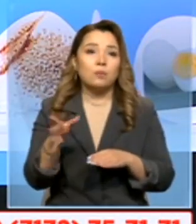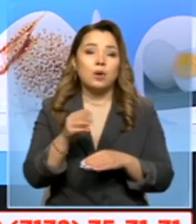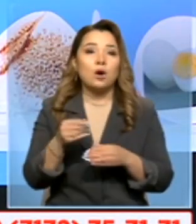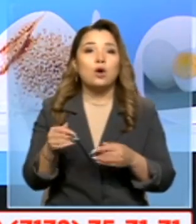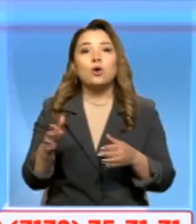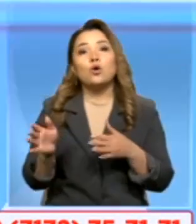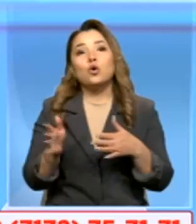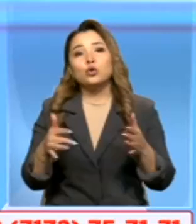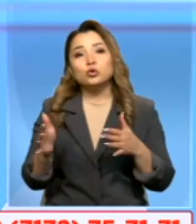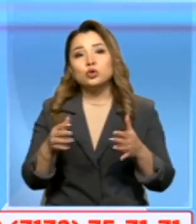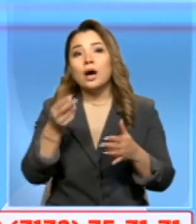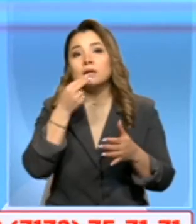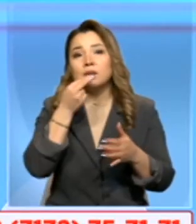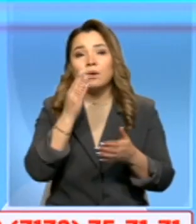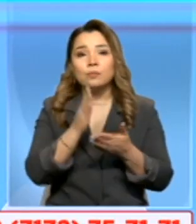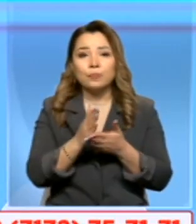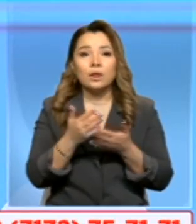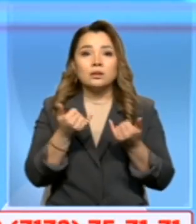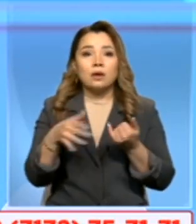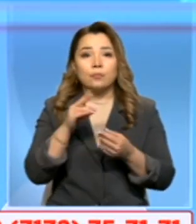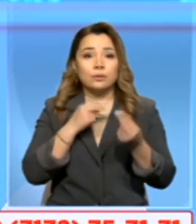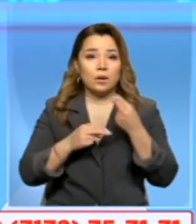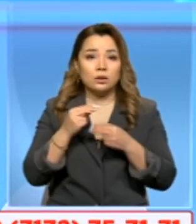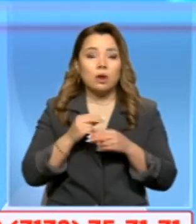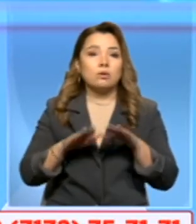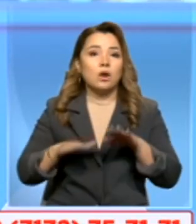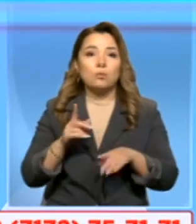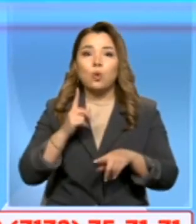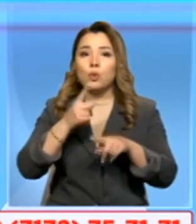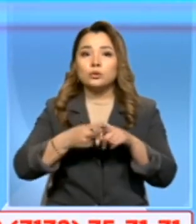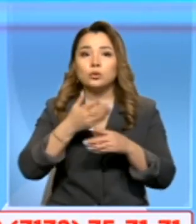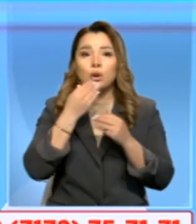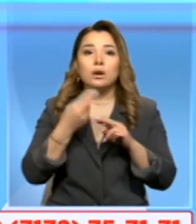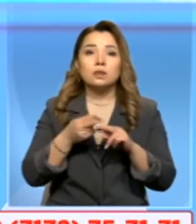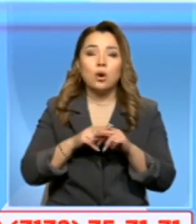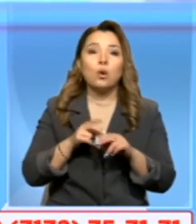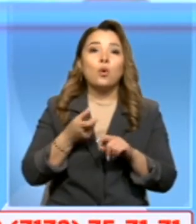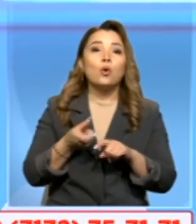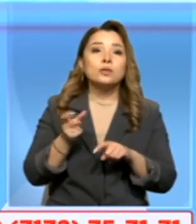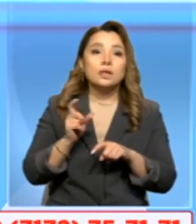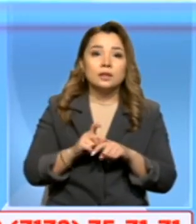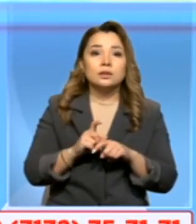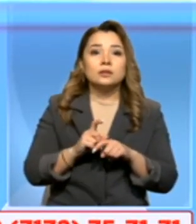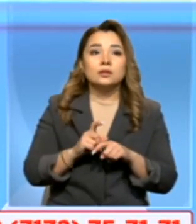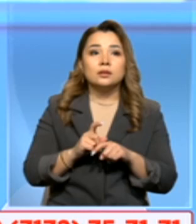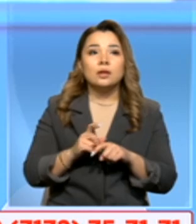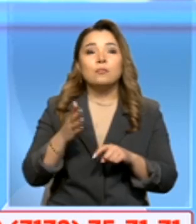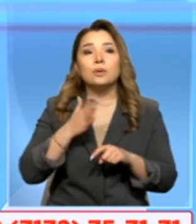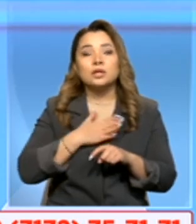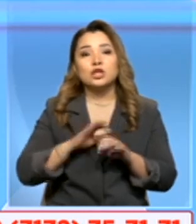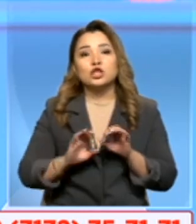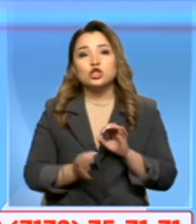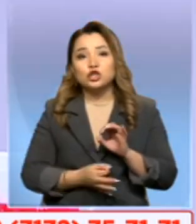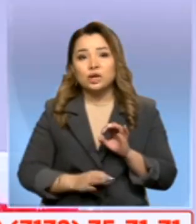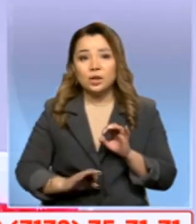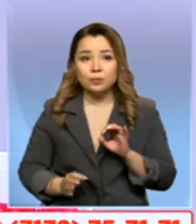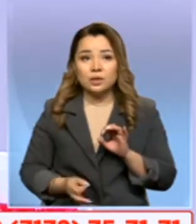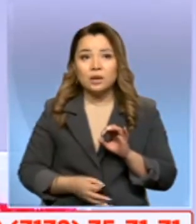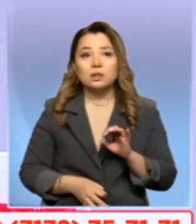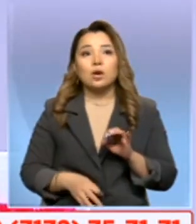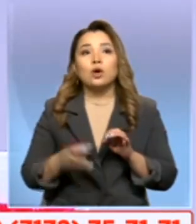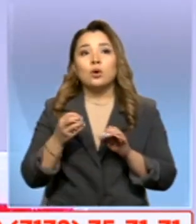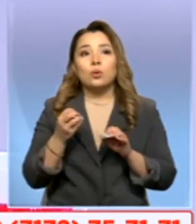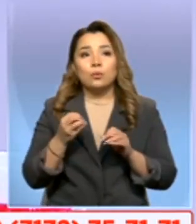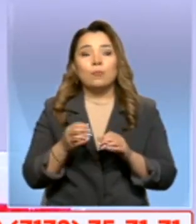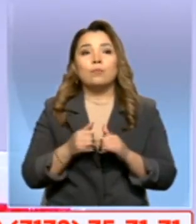ұн тағамдарын қолданса да салмақ қоспайды. Бұл өте біздің ішегімізді одан